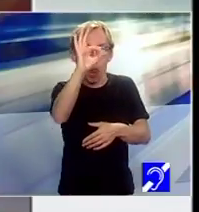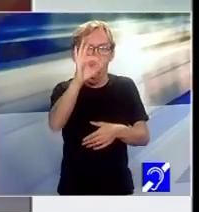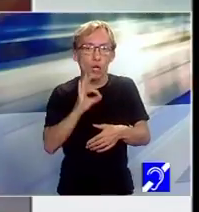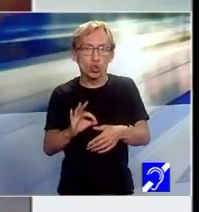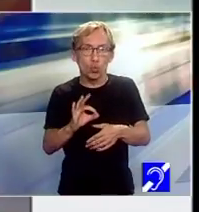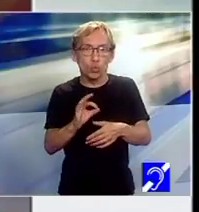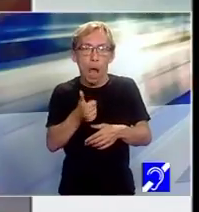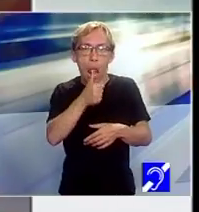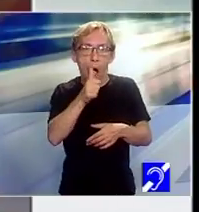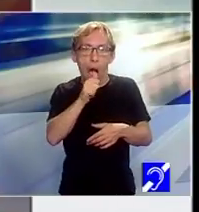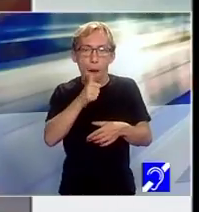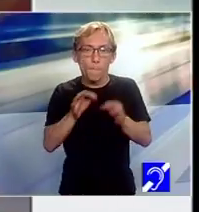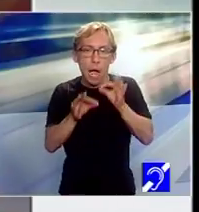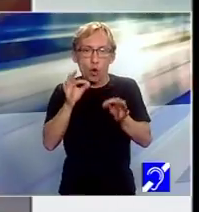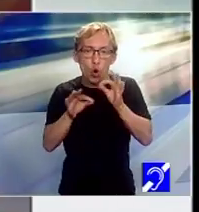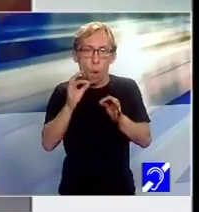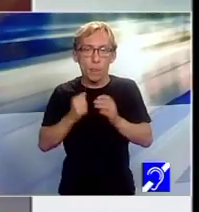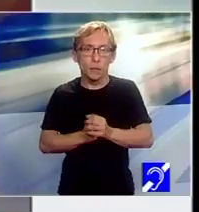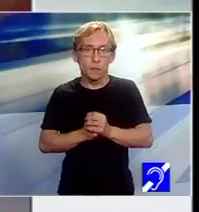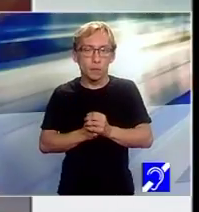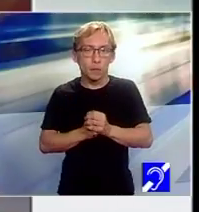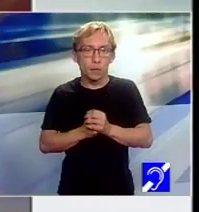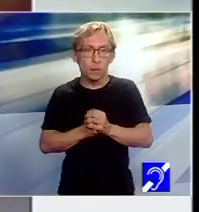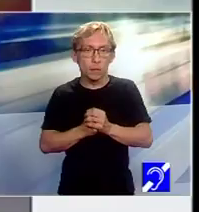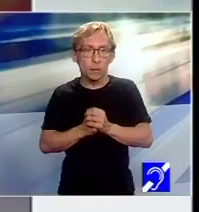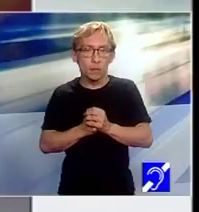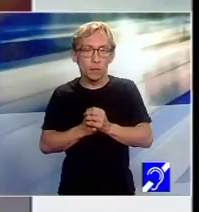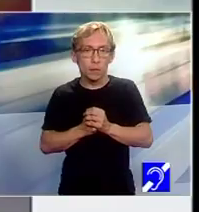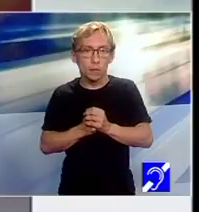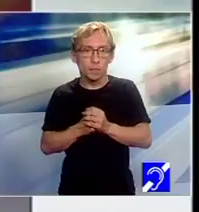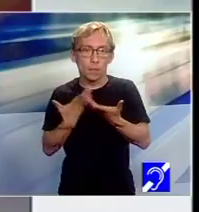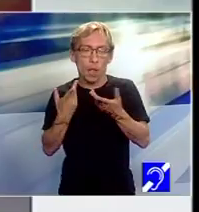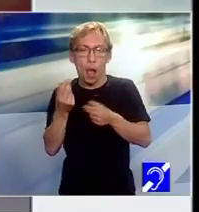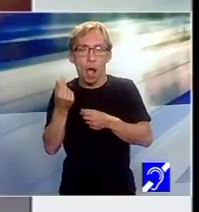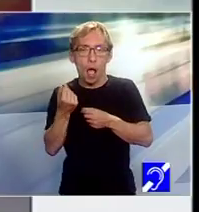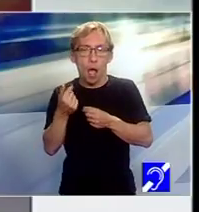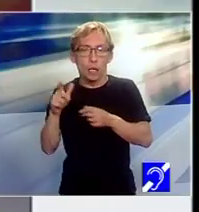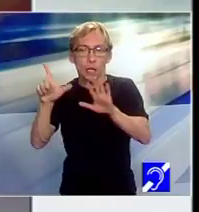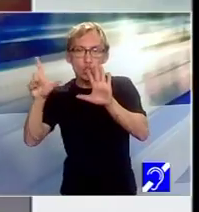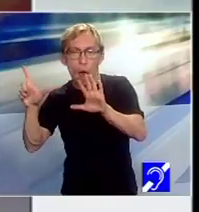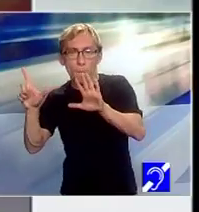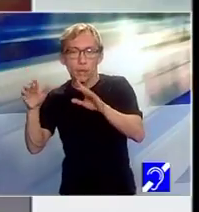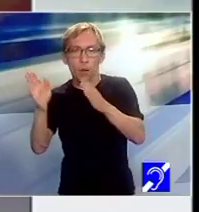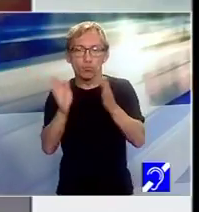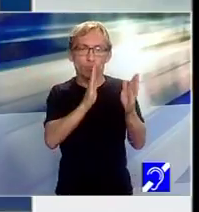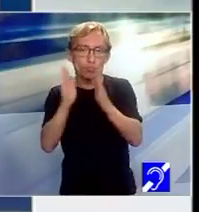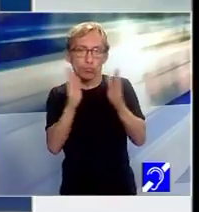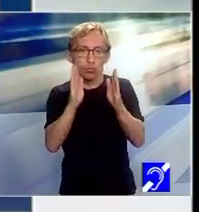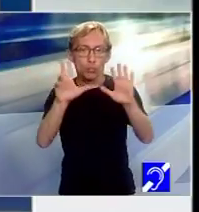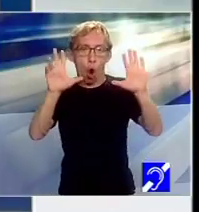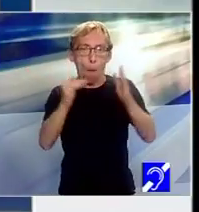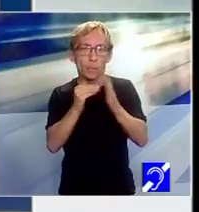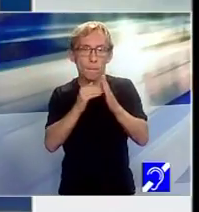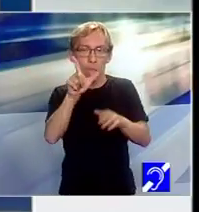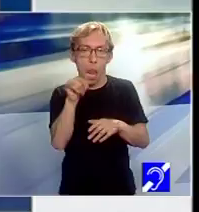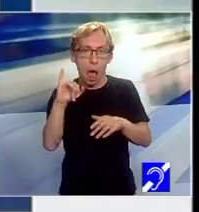ce cuantificat în bani undeva la între 6 și 8 mii de lei. Probabil au costat mai mult acei